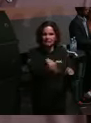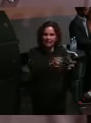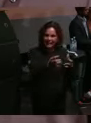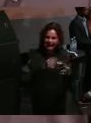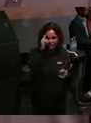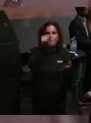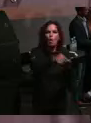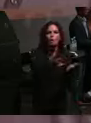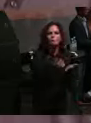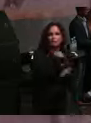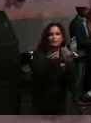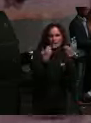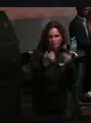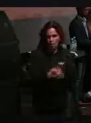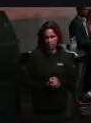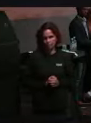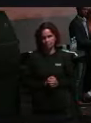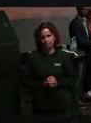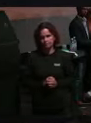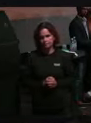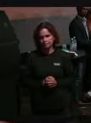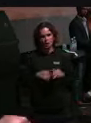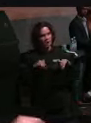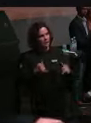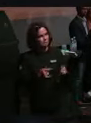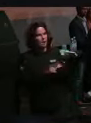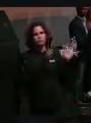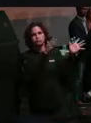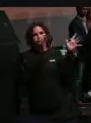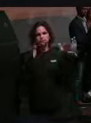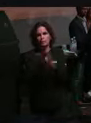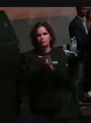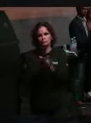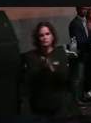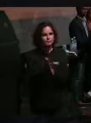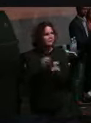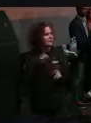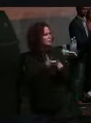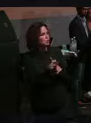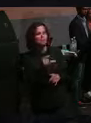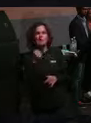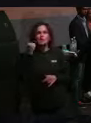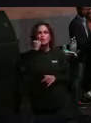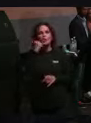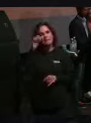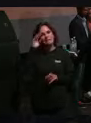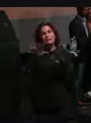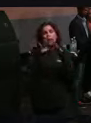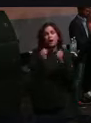målet. Edvard Kunstendorf, som trondhjemmer, så kan du vel alt om hva som foregår både i Fosen og på Frøya.